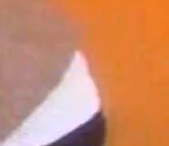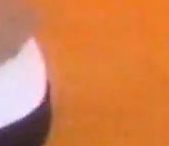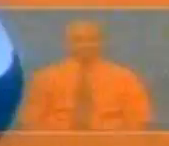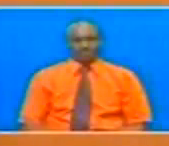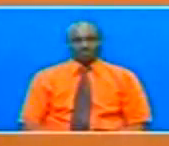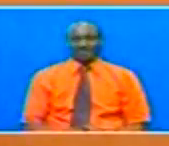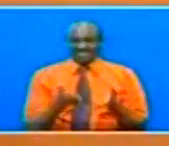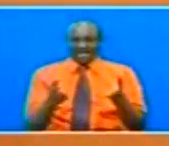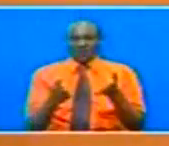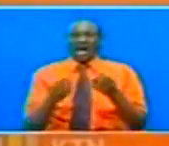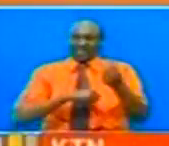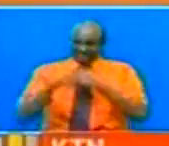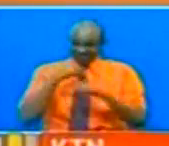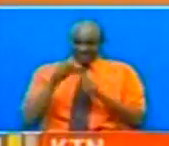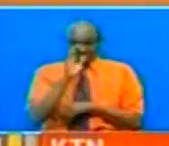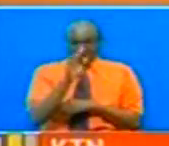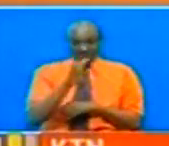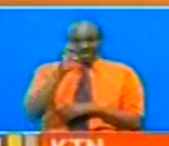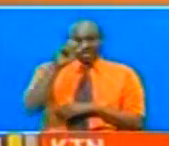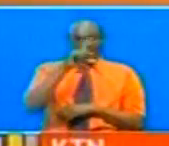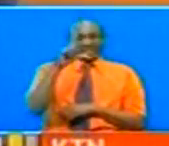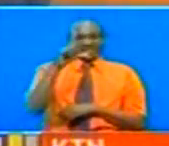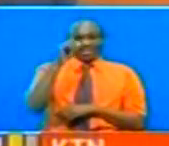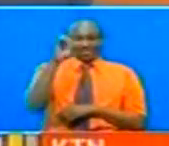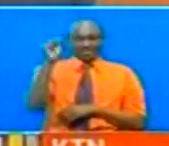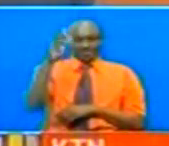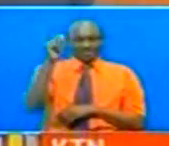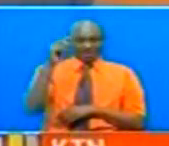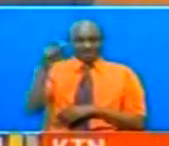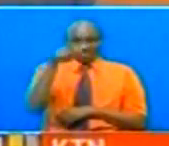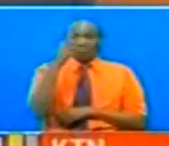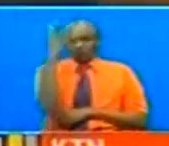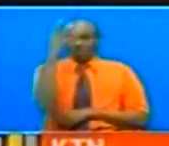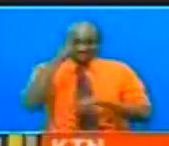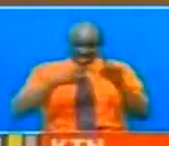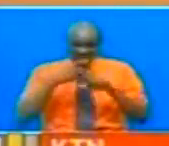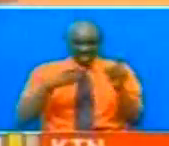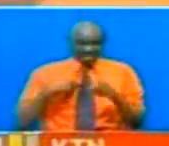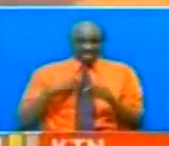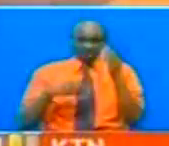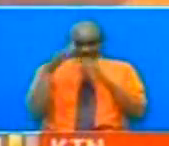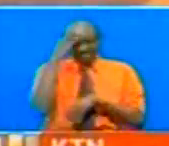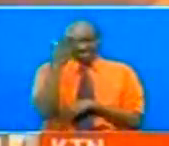Ndio shughuli anayoamkia Elizabeth Wafula, mwanafunzi wa mwaka wa 4 chuoni Egerton.